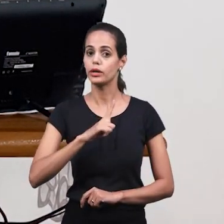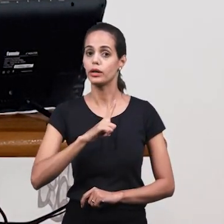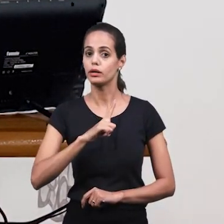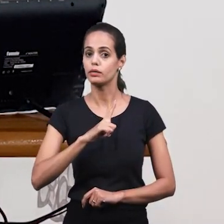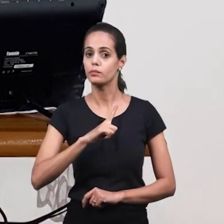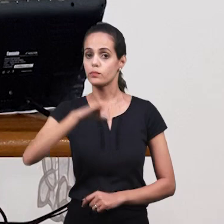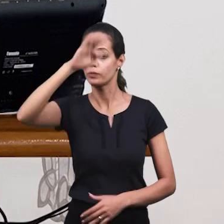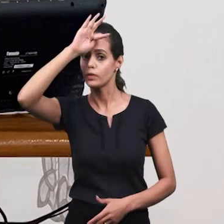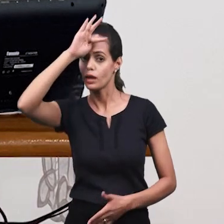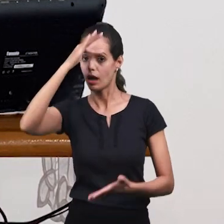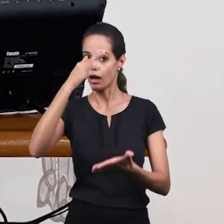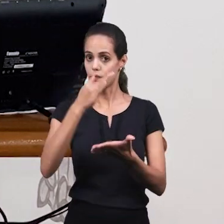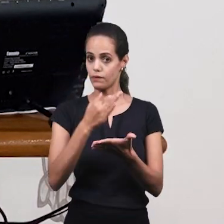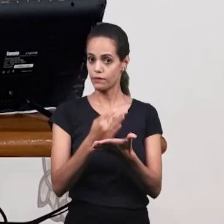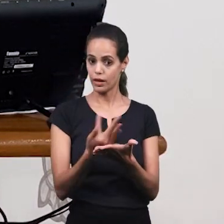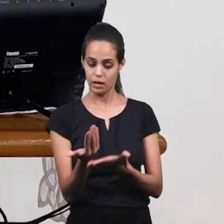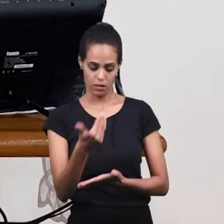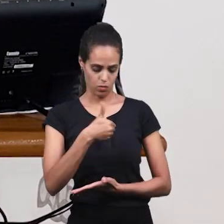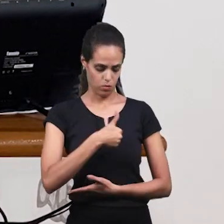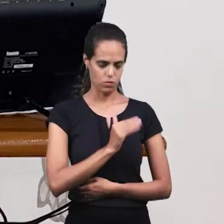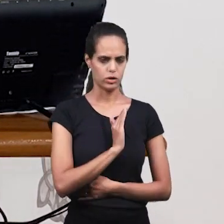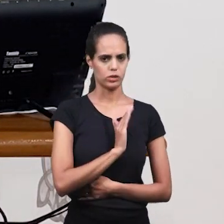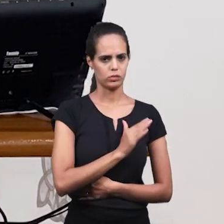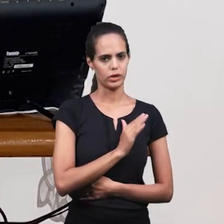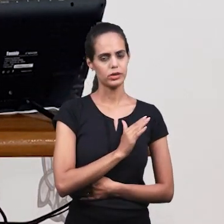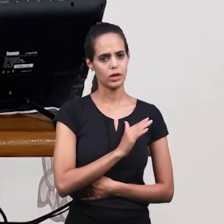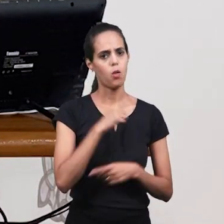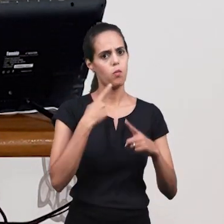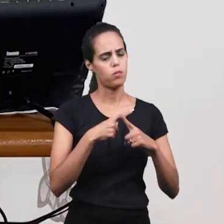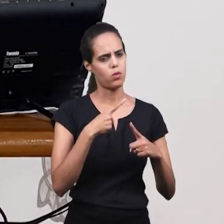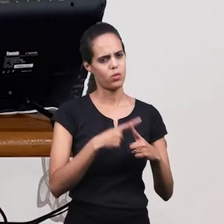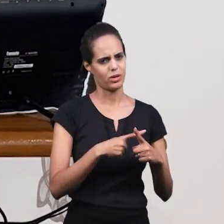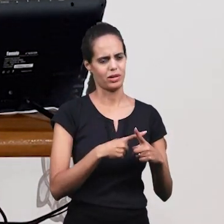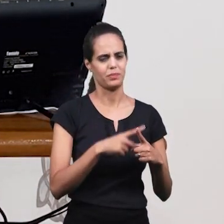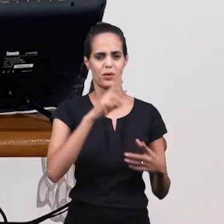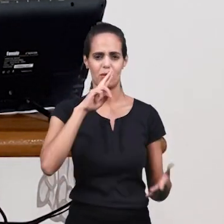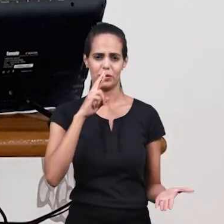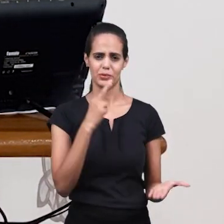de ceux qui se sont apostatés